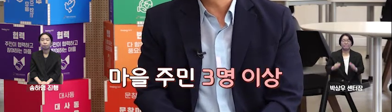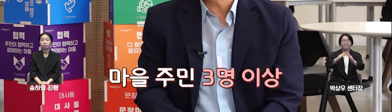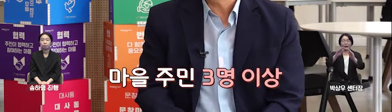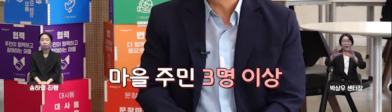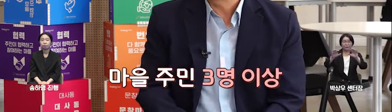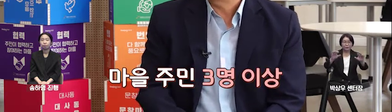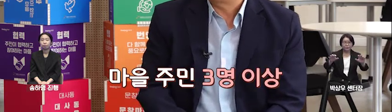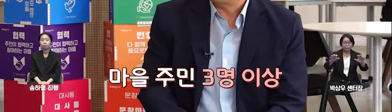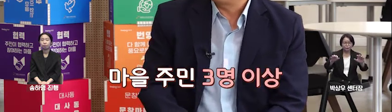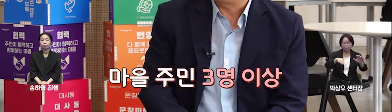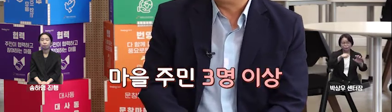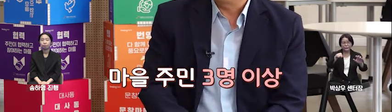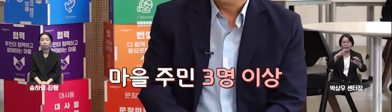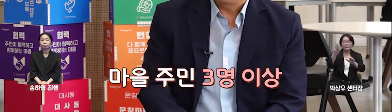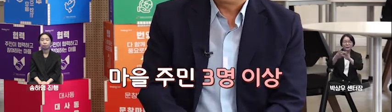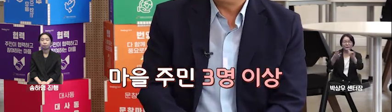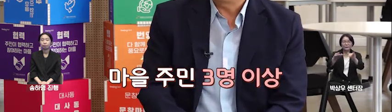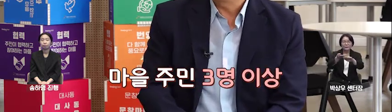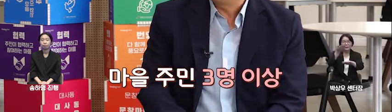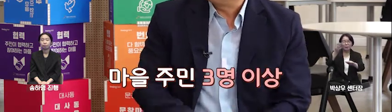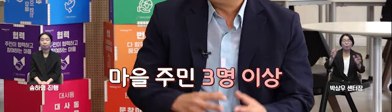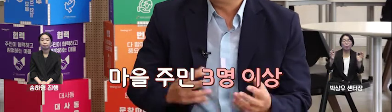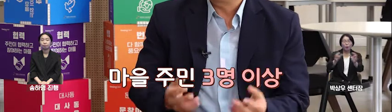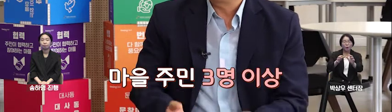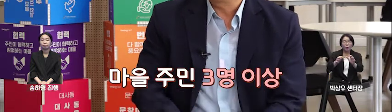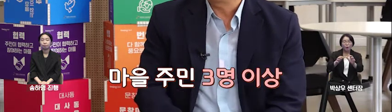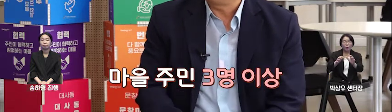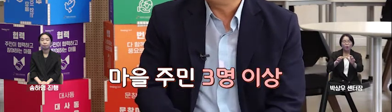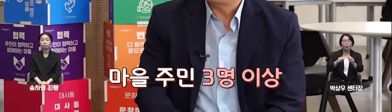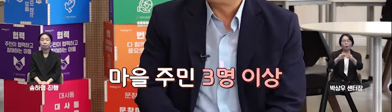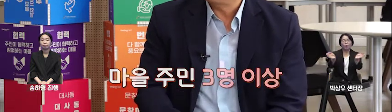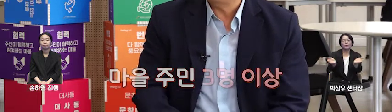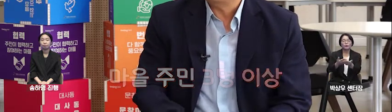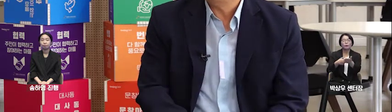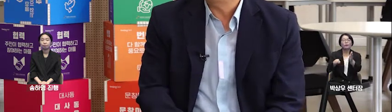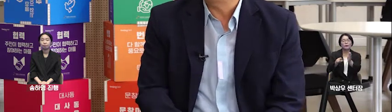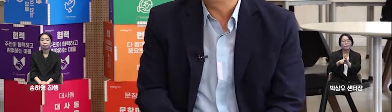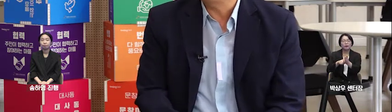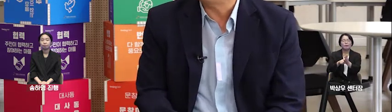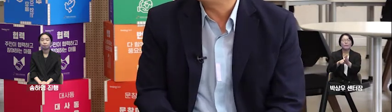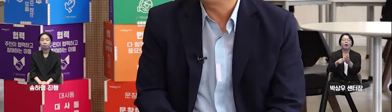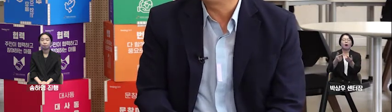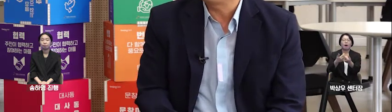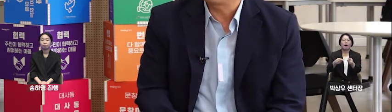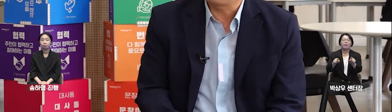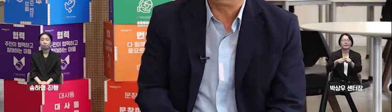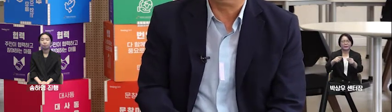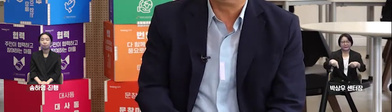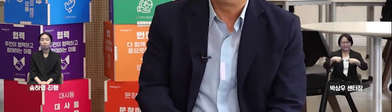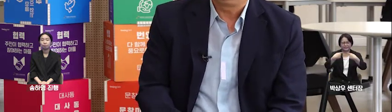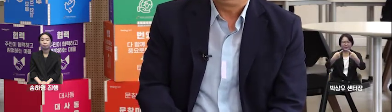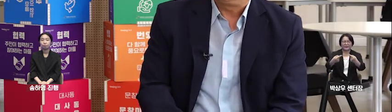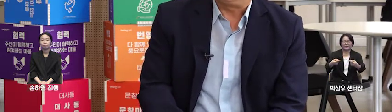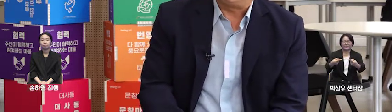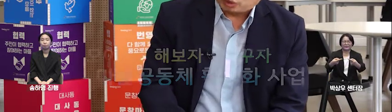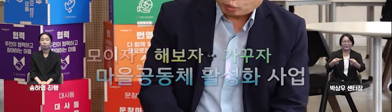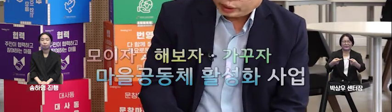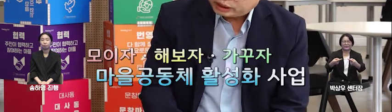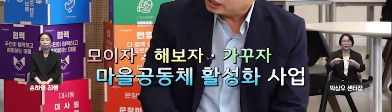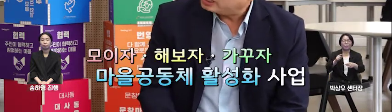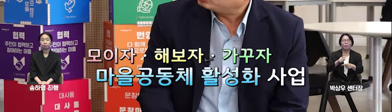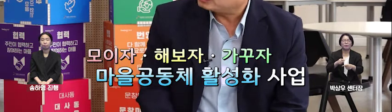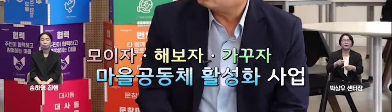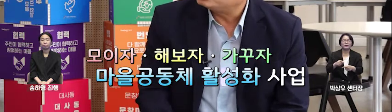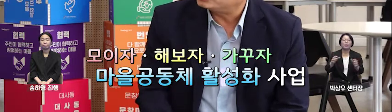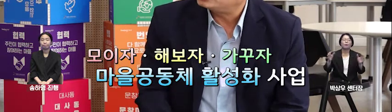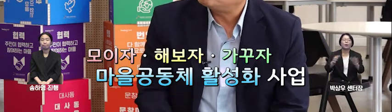주민분들 3명 이상만 모이면 한번 공동체 활성화를 위해서 뭔가 함께 참여하는 그런 장을 열어드리기 위해서 뭐